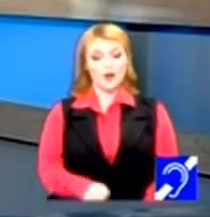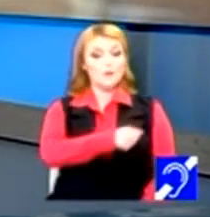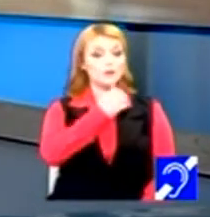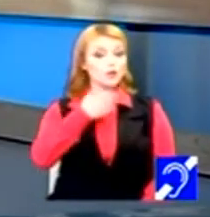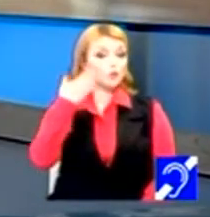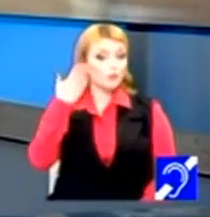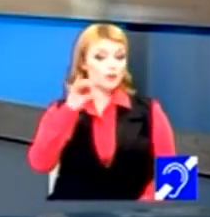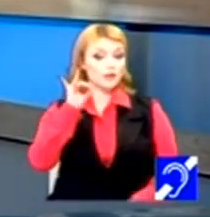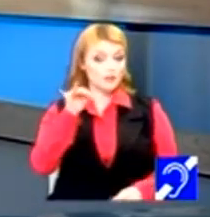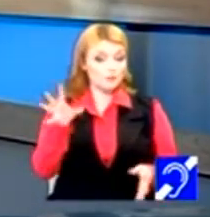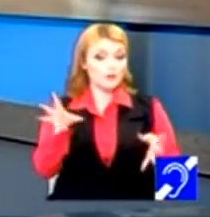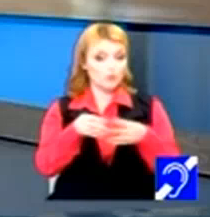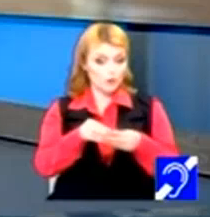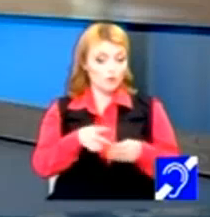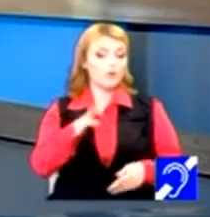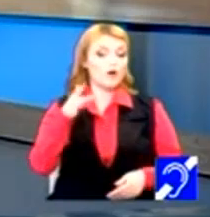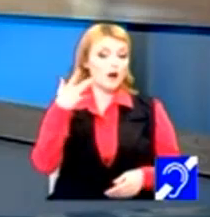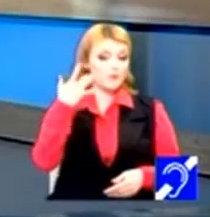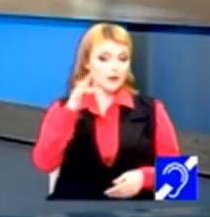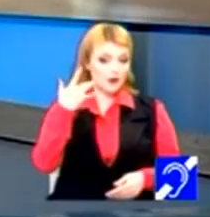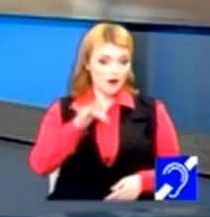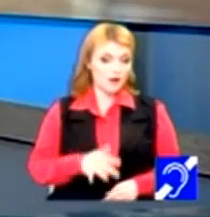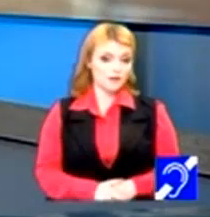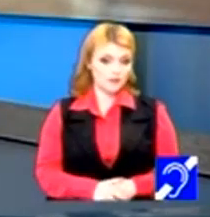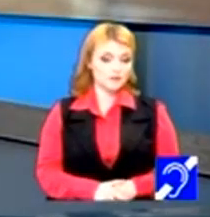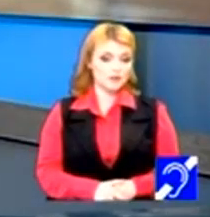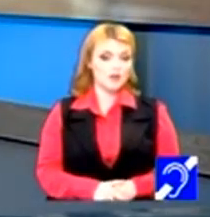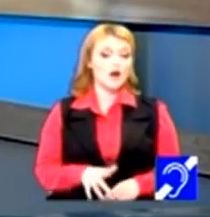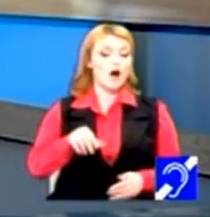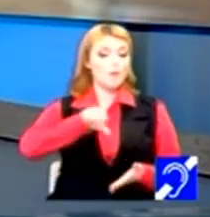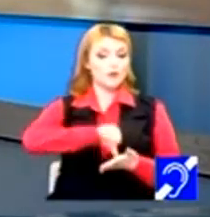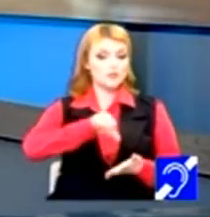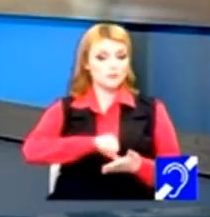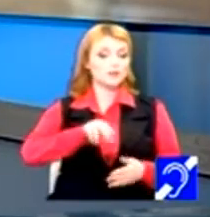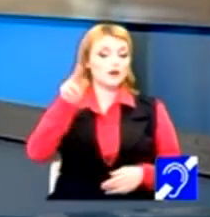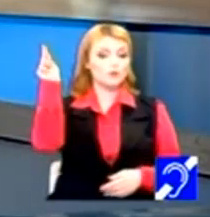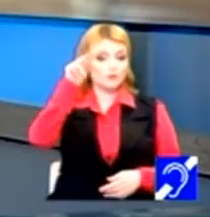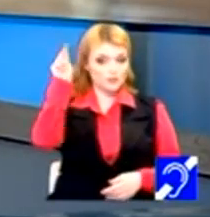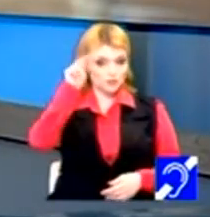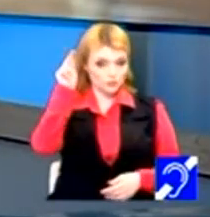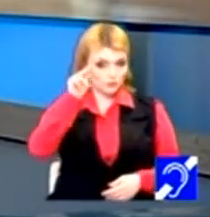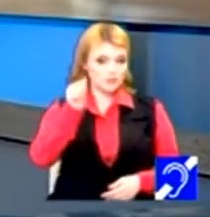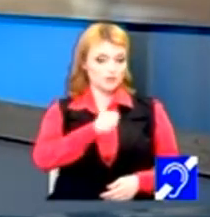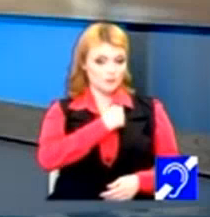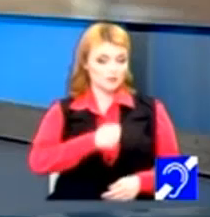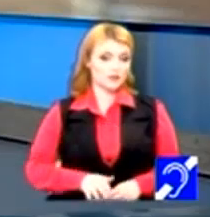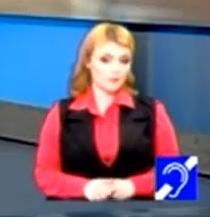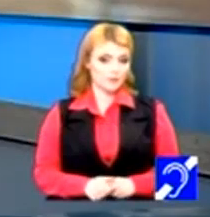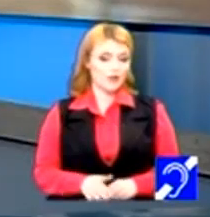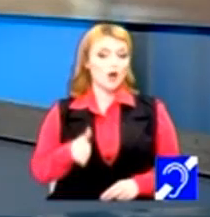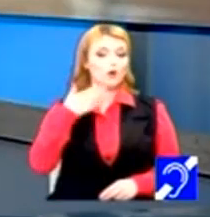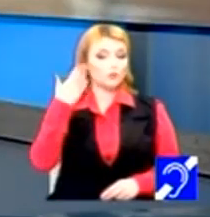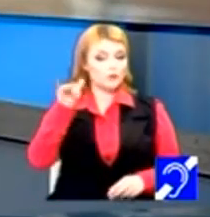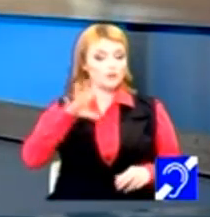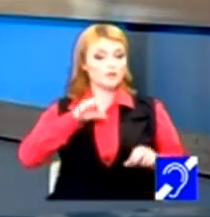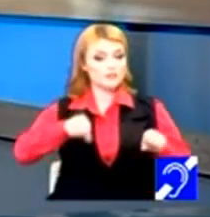Militarii români și americani din baza Mihail Cogălnicianu din județul Constanța au participat la o tragere dintr-un poligon din zonă. Românii au